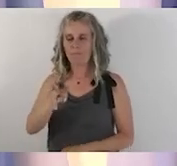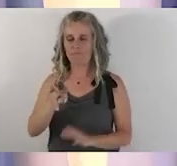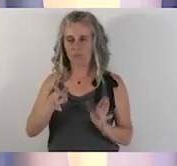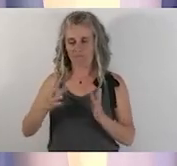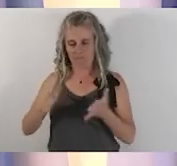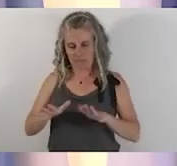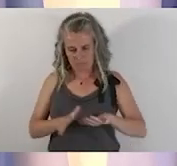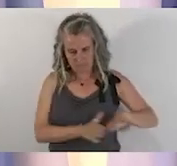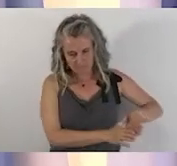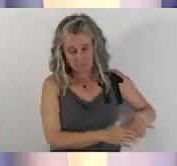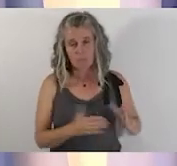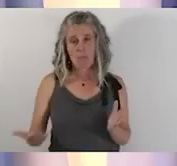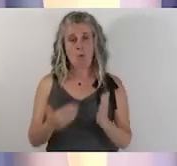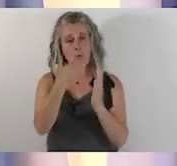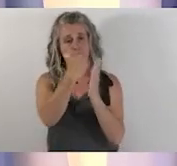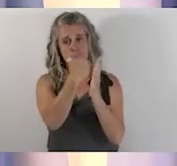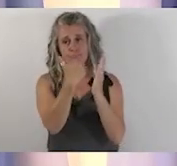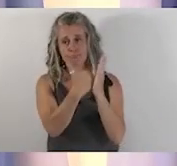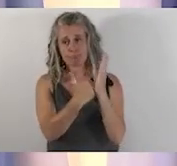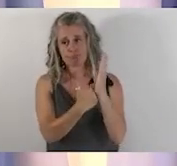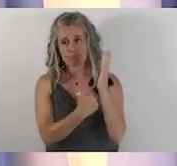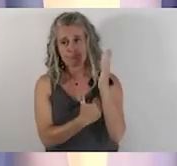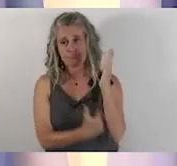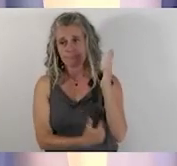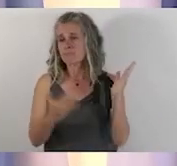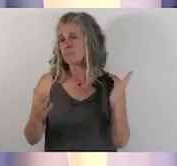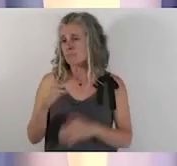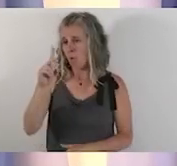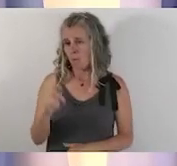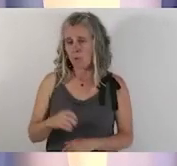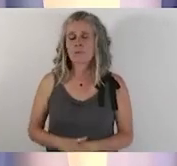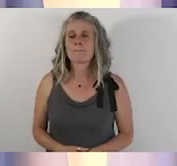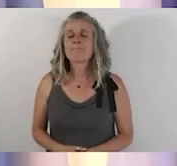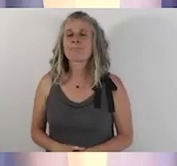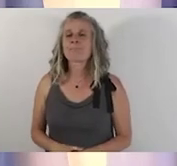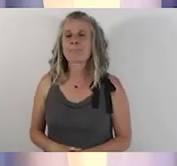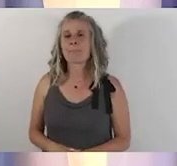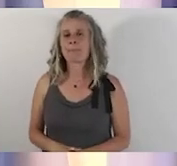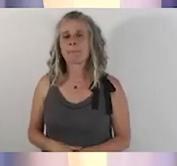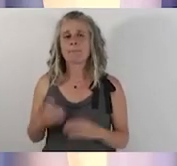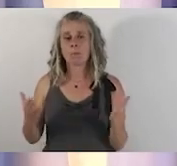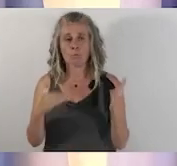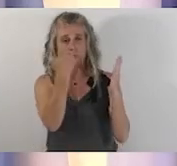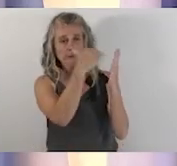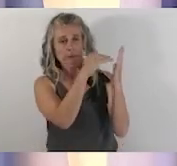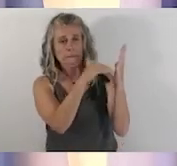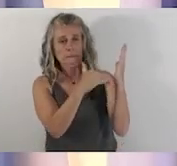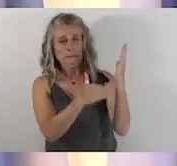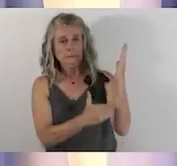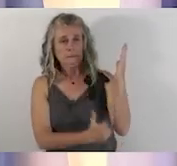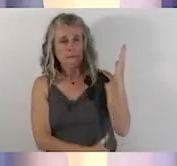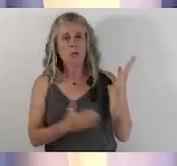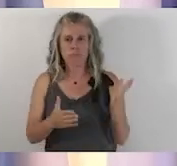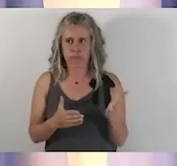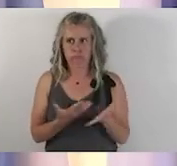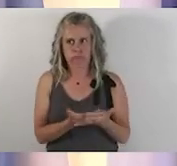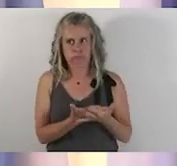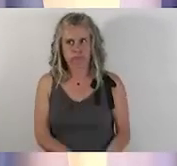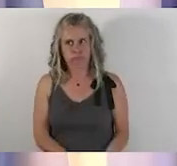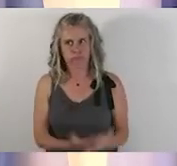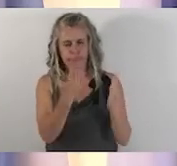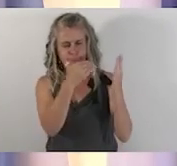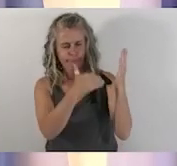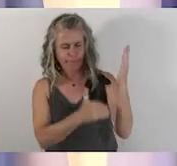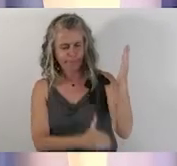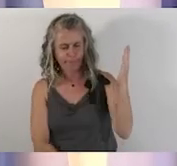à l'ordre du jour. Vous avez donc outre l'ordre du jour chargé que nous allons passer en